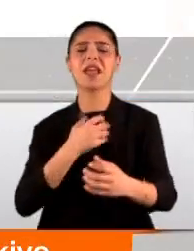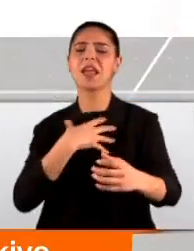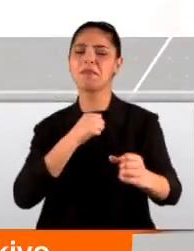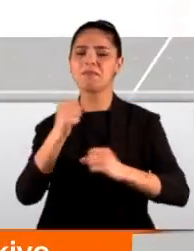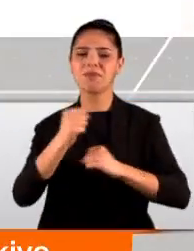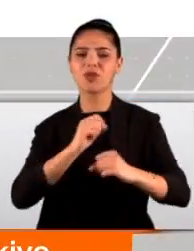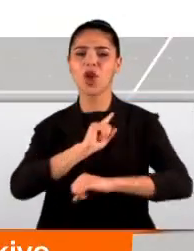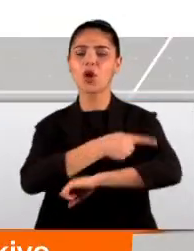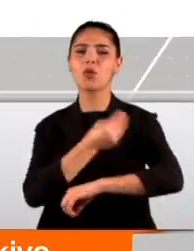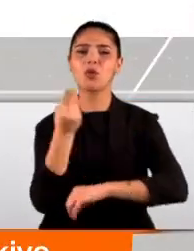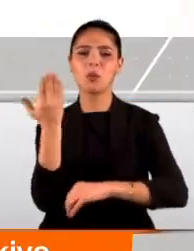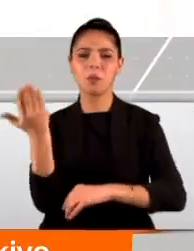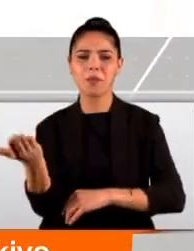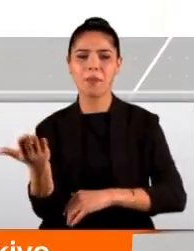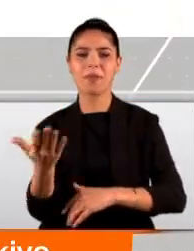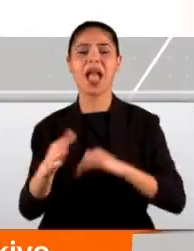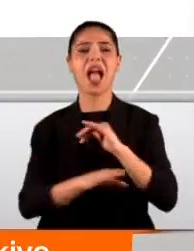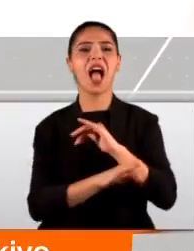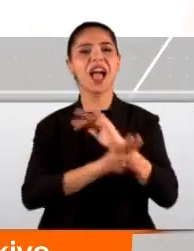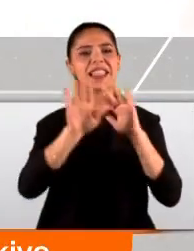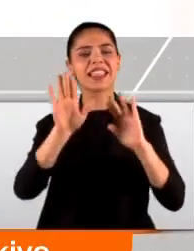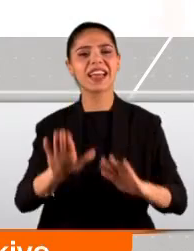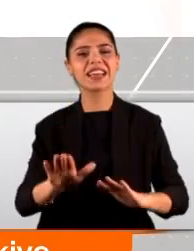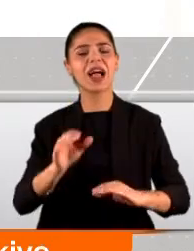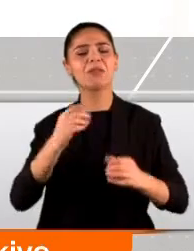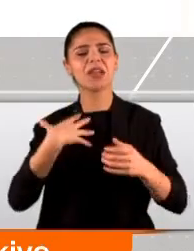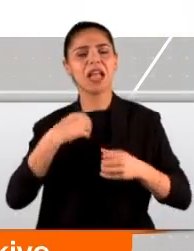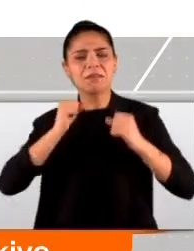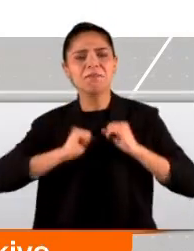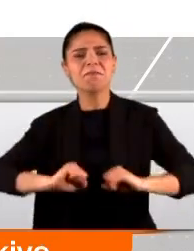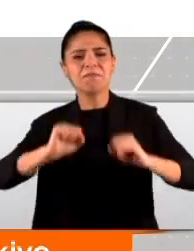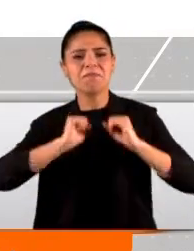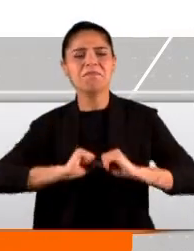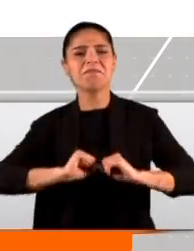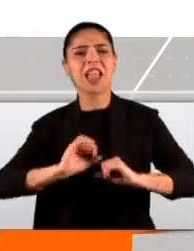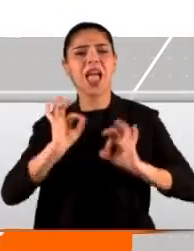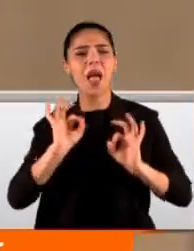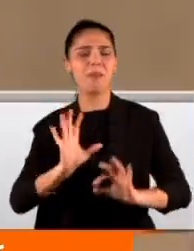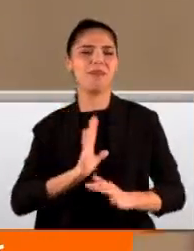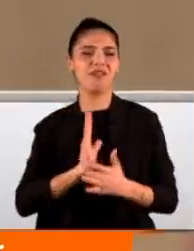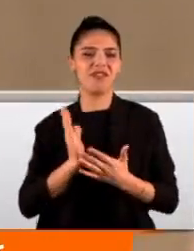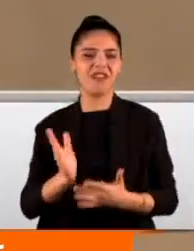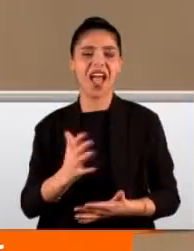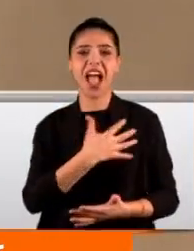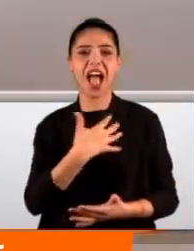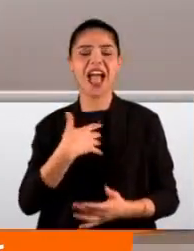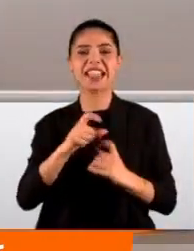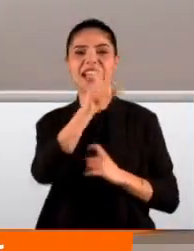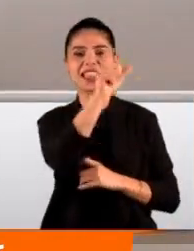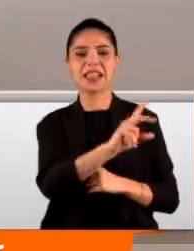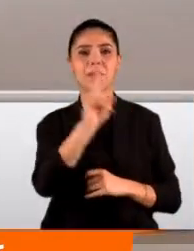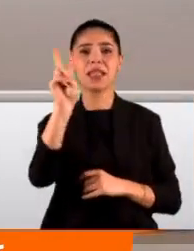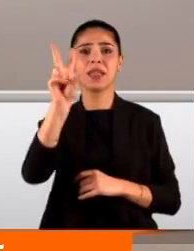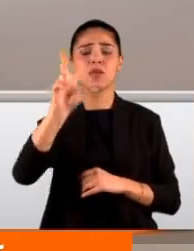direndi çok güçlü bir bebekte hayatta kalma azmini içinde hiçbir zaman kaybetmeden anne sebebi budur